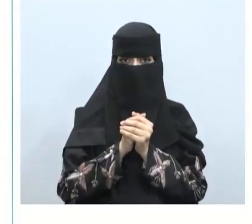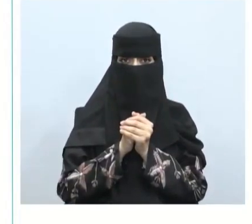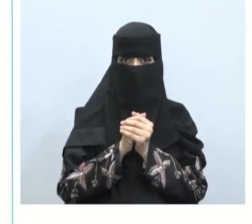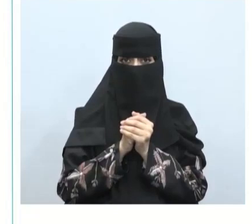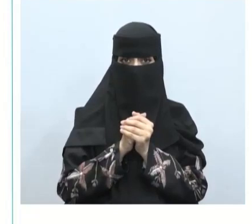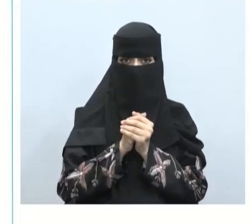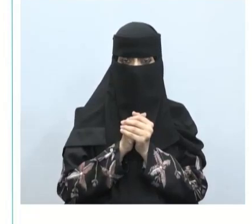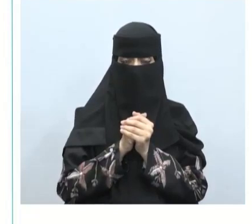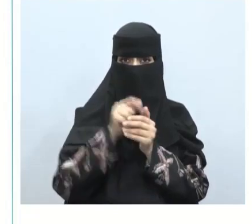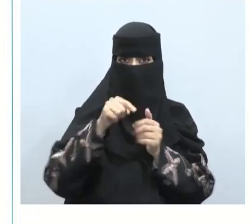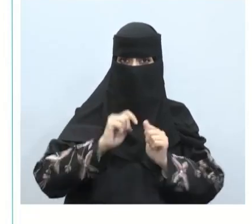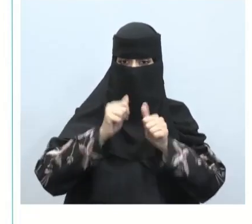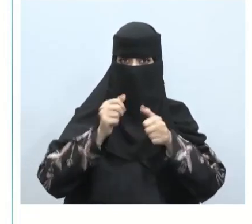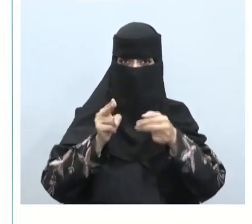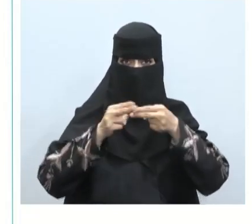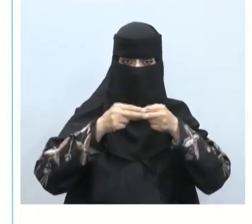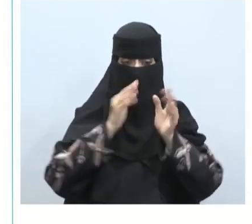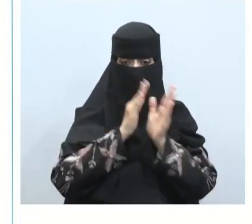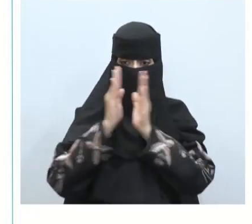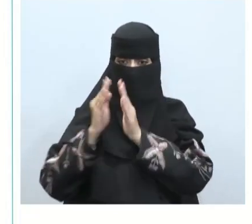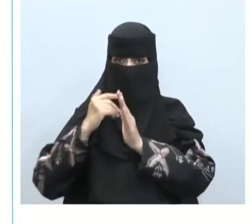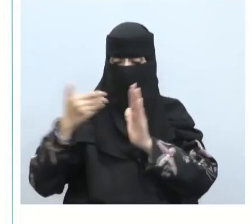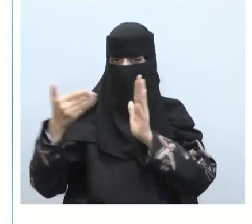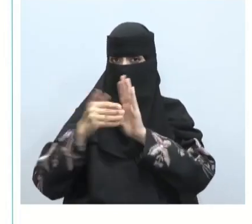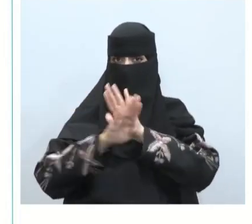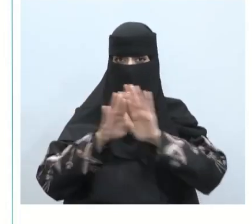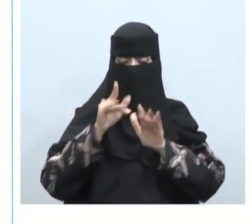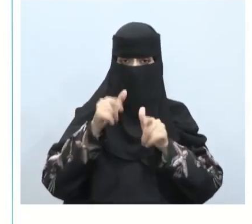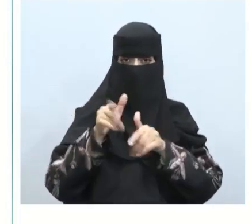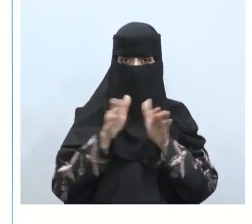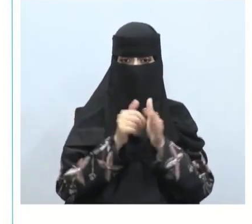الوورد يمكنك اغلاق الملف بعد الانتهاء منه